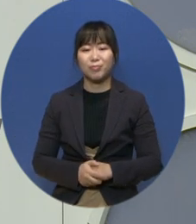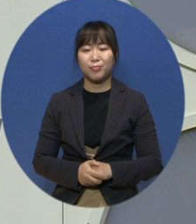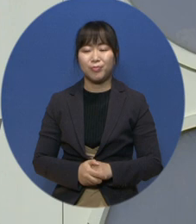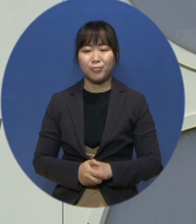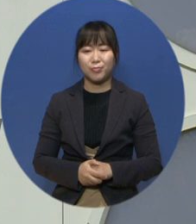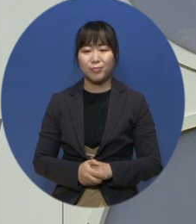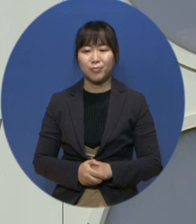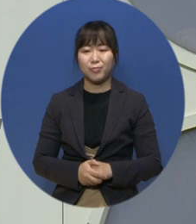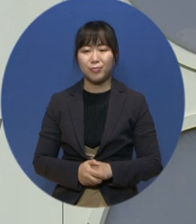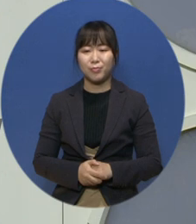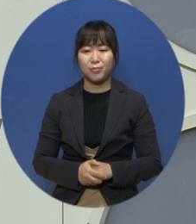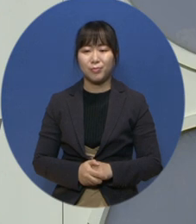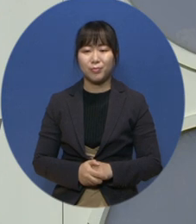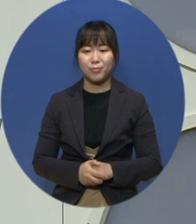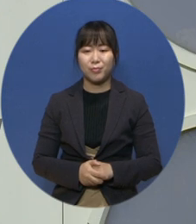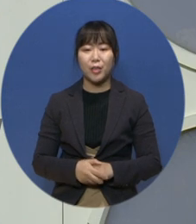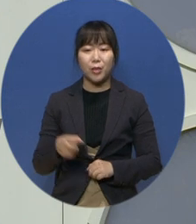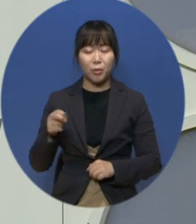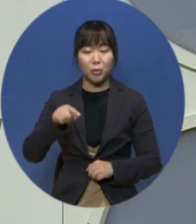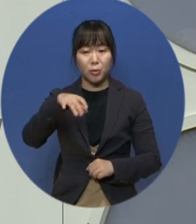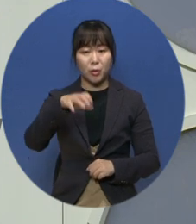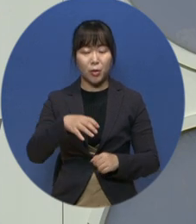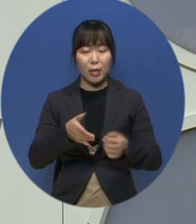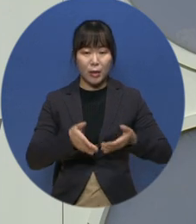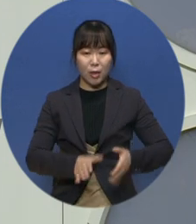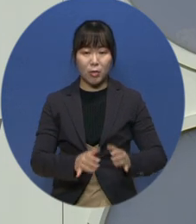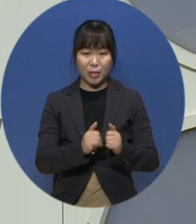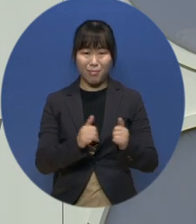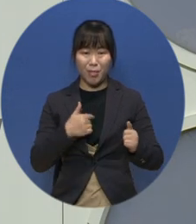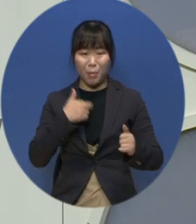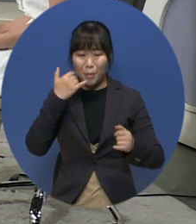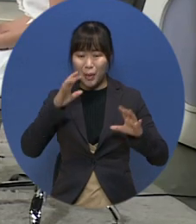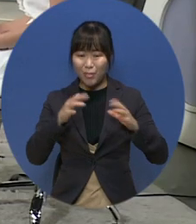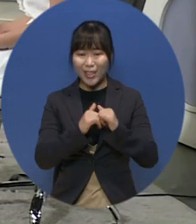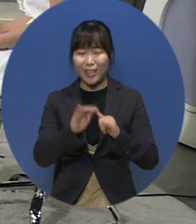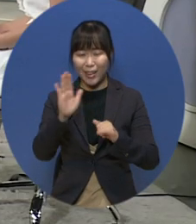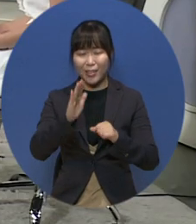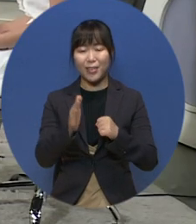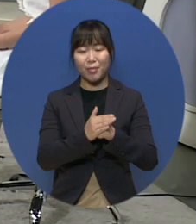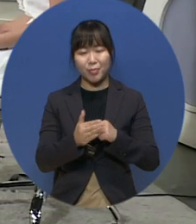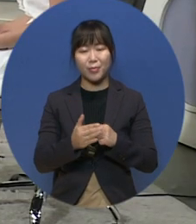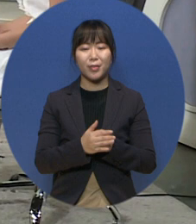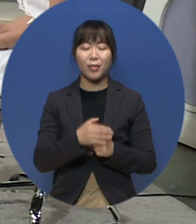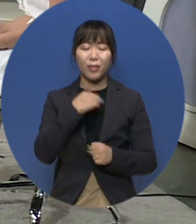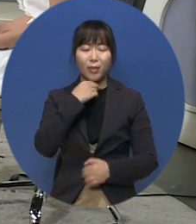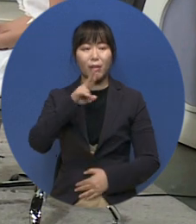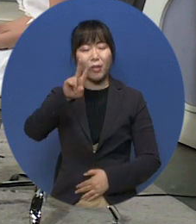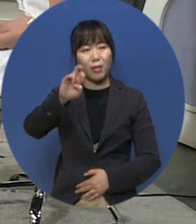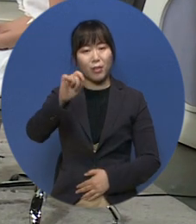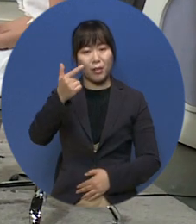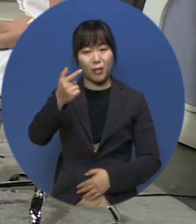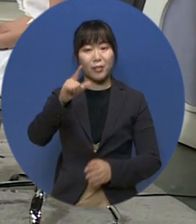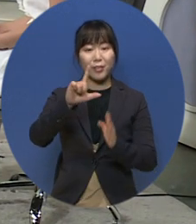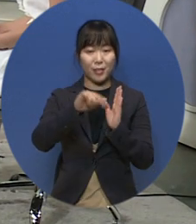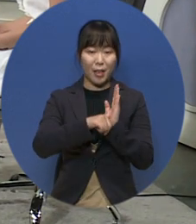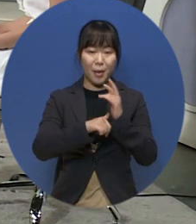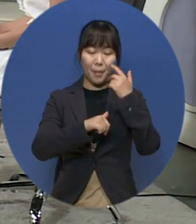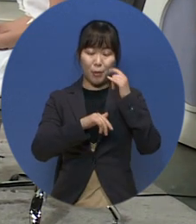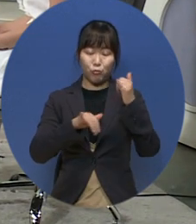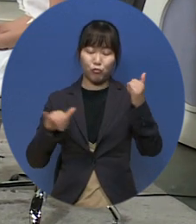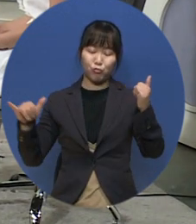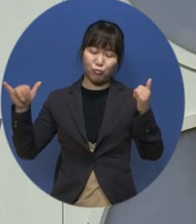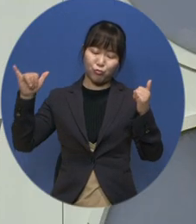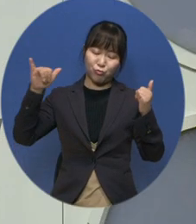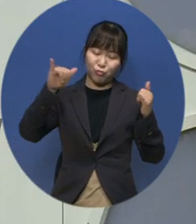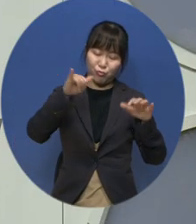뭐 제가 거기에서 태어난 사람이 아니었기 때문에 제가 이제 26살 때 미국을 간